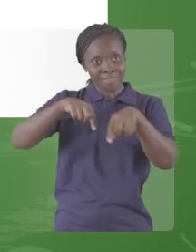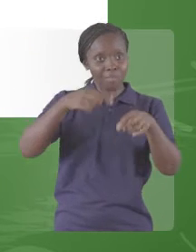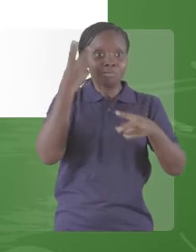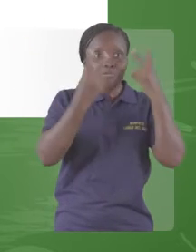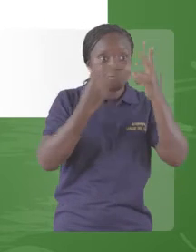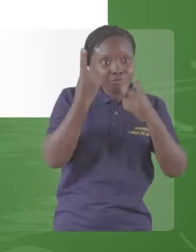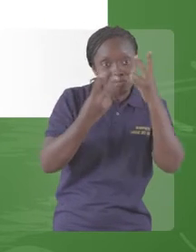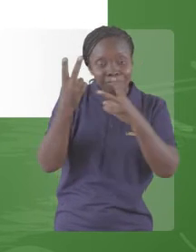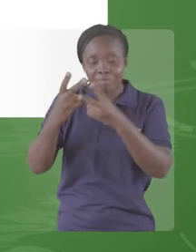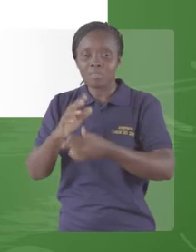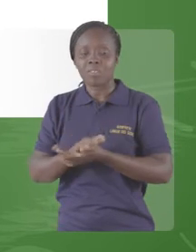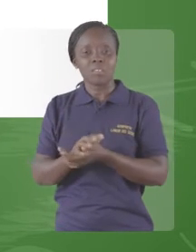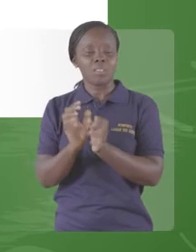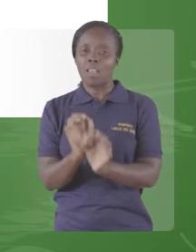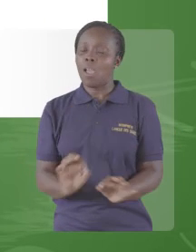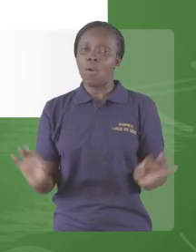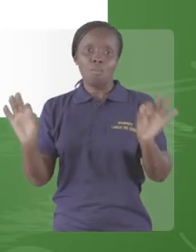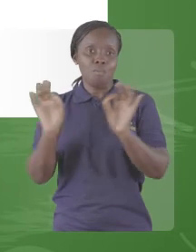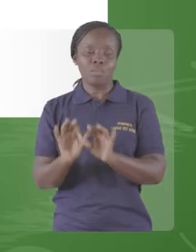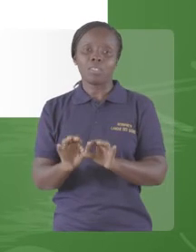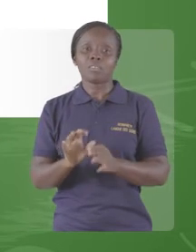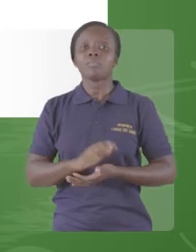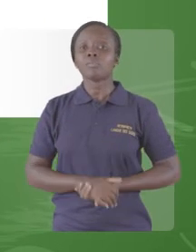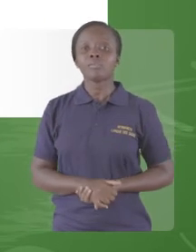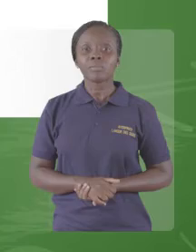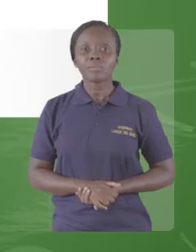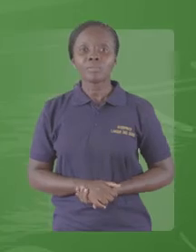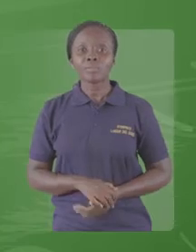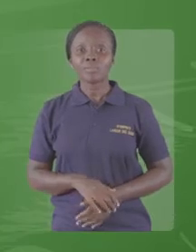conservation de la forêt et des animaux.